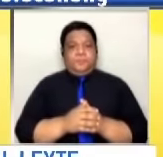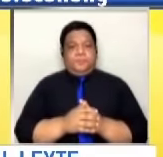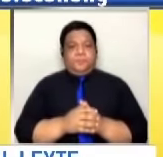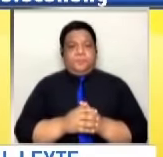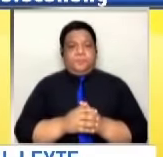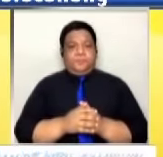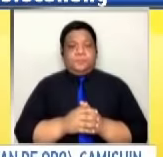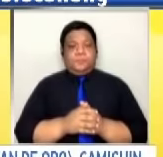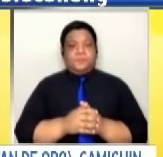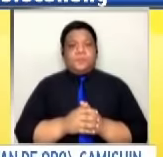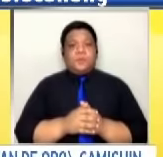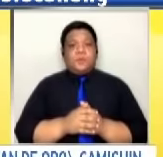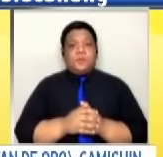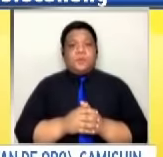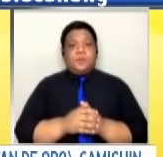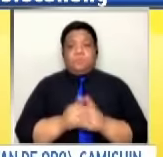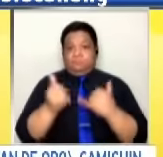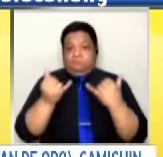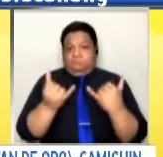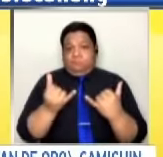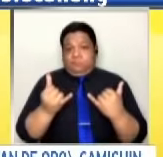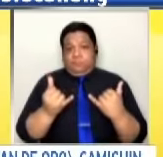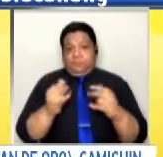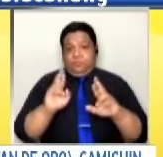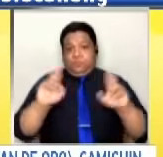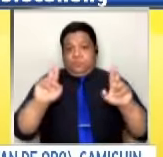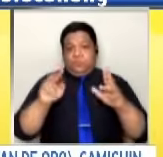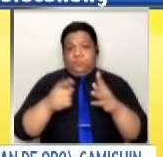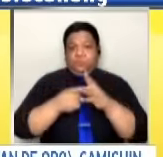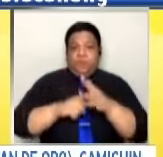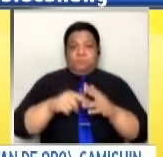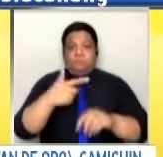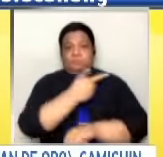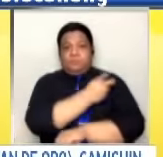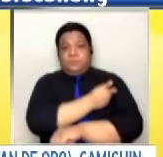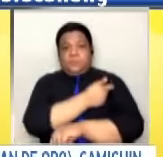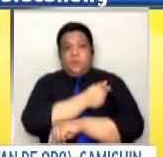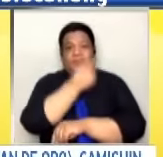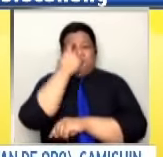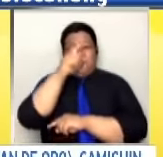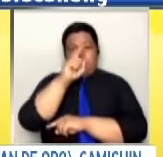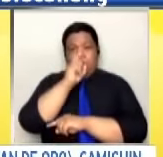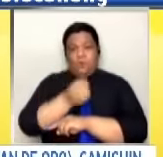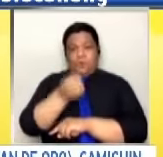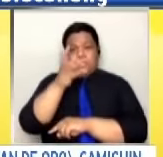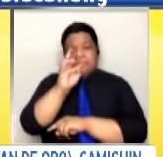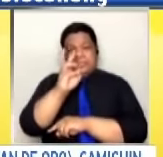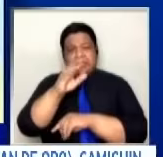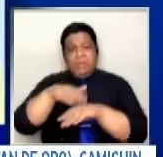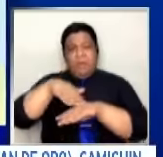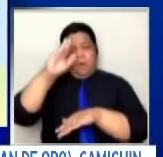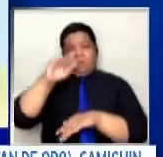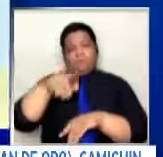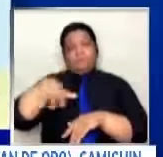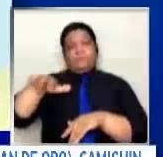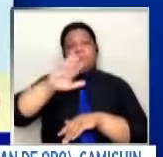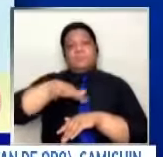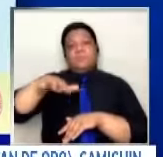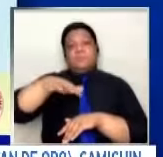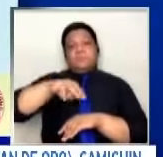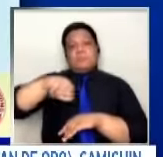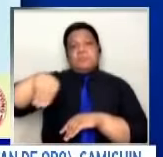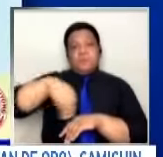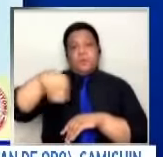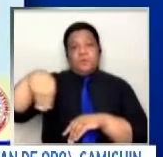Sisimula na rin ngayong araw ang pagbabakuna kontra COVID-19 sa mga senior citizens sa Mandaluyong. Tatawagan ng City Health Office ng Mandaluyong